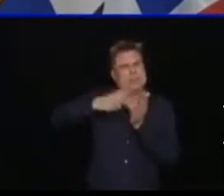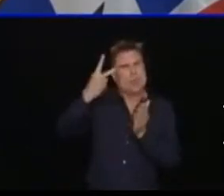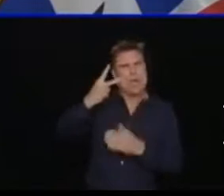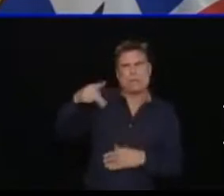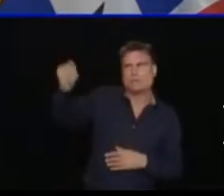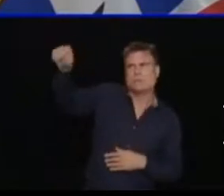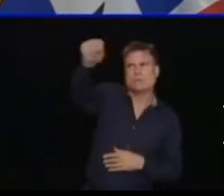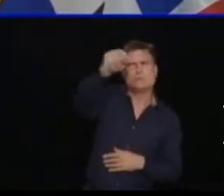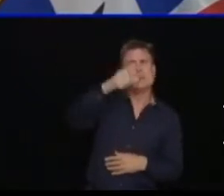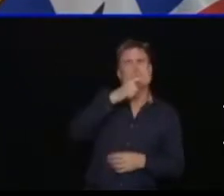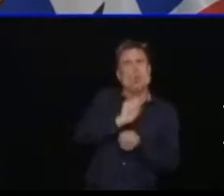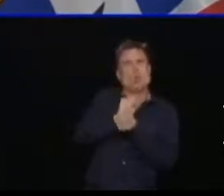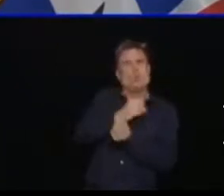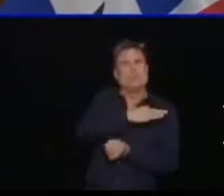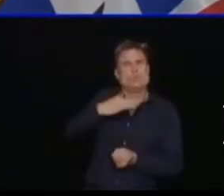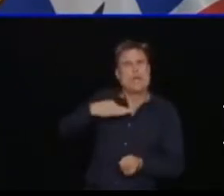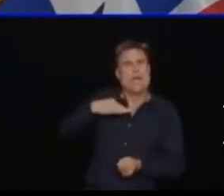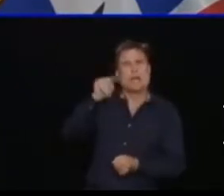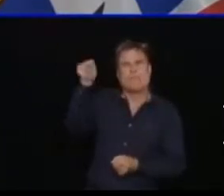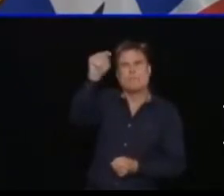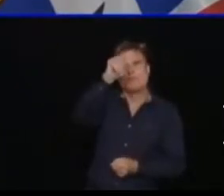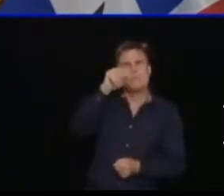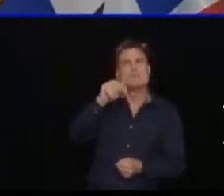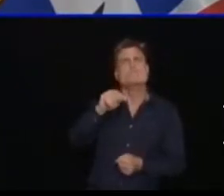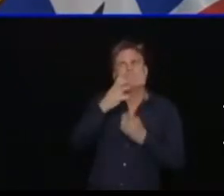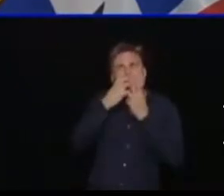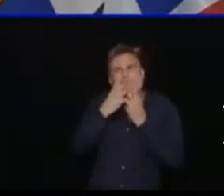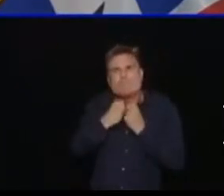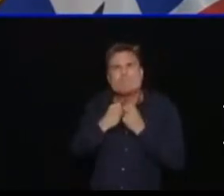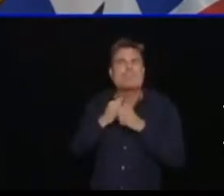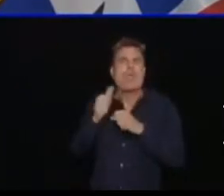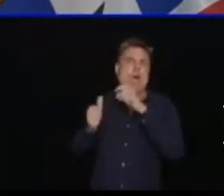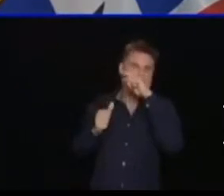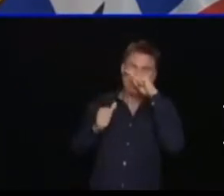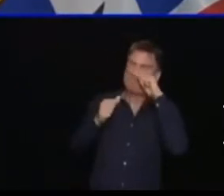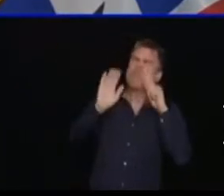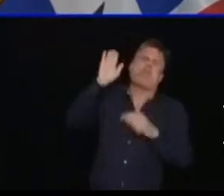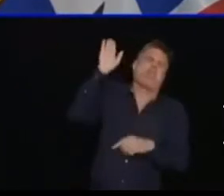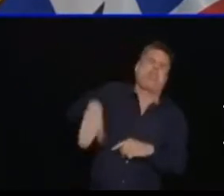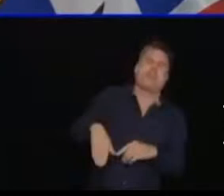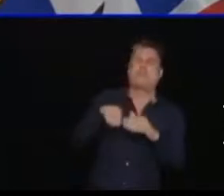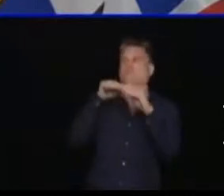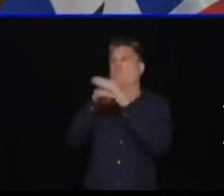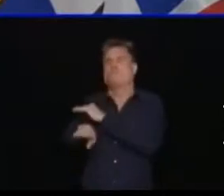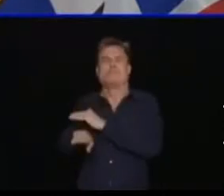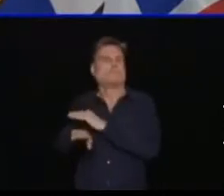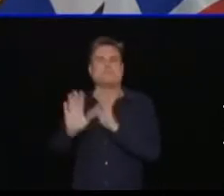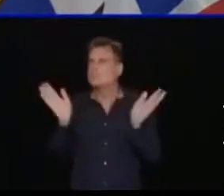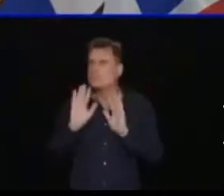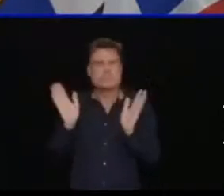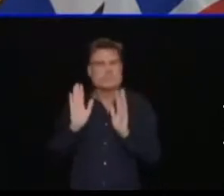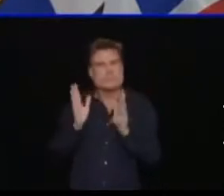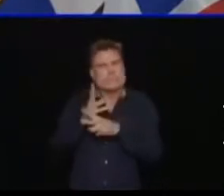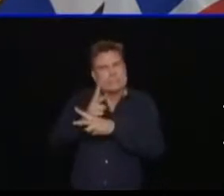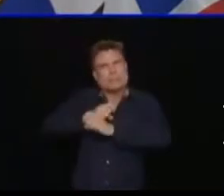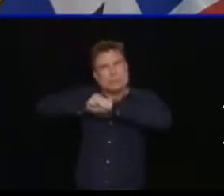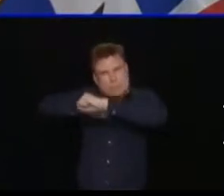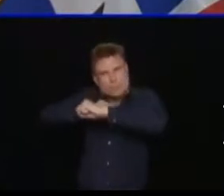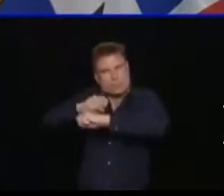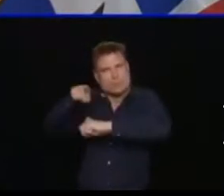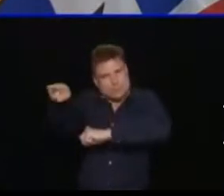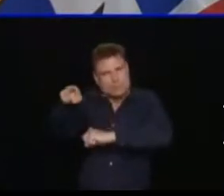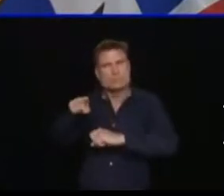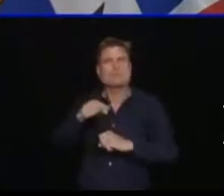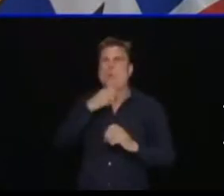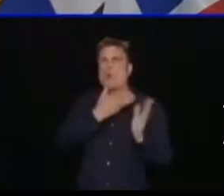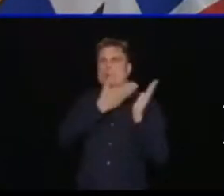gratitude as they follow the WorkSafe BC requirements 所 for 以也是 safe 在上班的是， operations. 也是要 We 大家 have 遵守 COVID 这 plans, 个 COVID safety 遵 plans 守